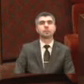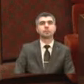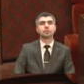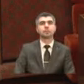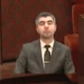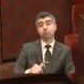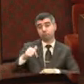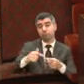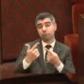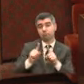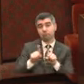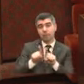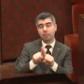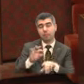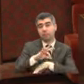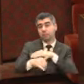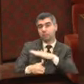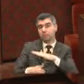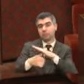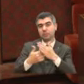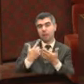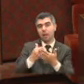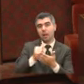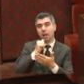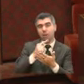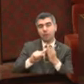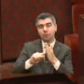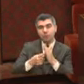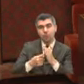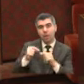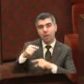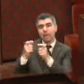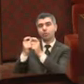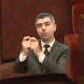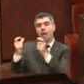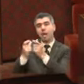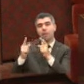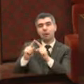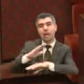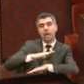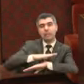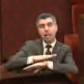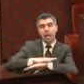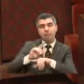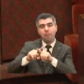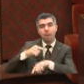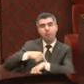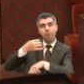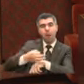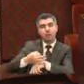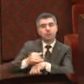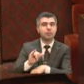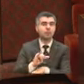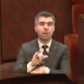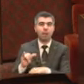مرتبط بالمكتب الوطني خاصة فيما يتعلق بعدم التزام بعض المقاولات اللي تتفوت الصفقات بالالتزامات ديالها واحترام